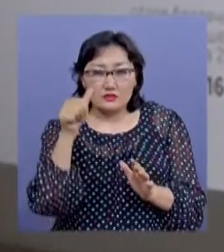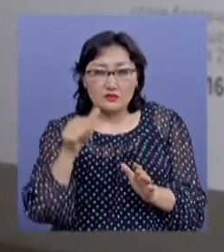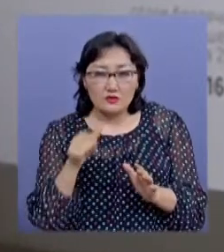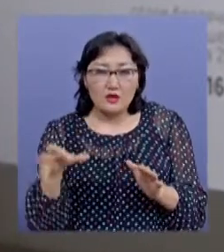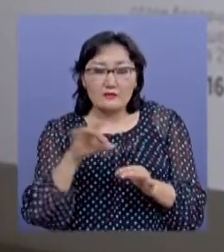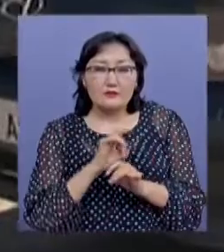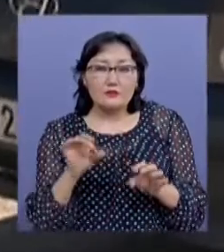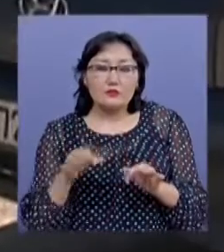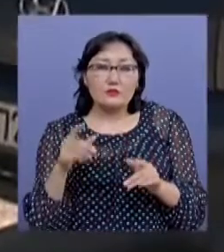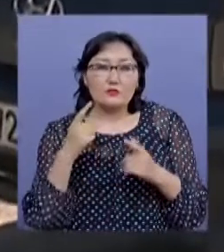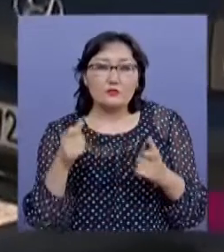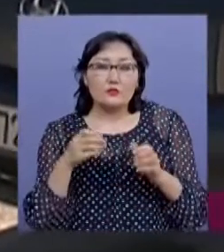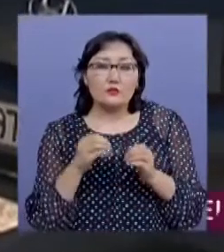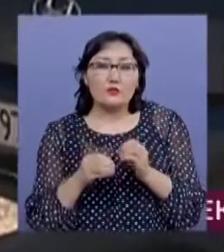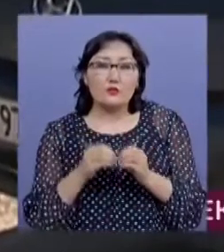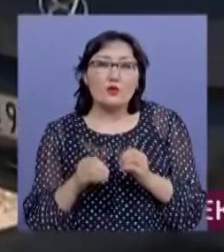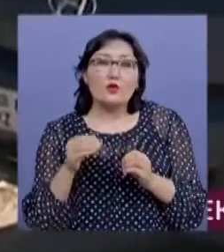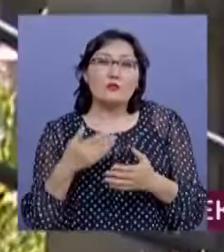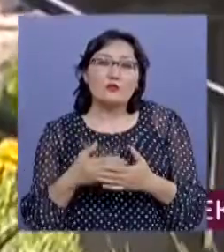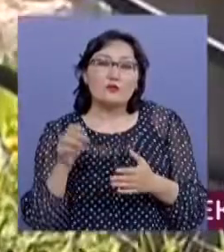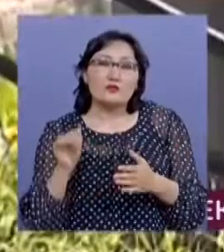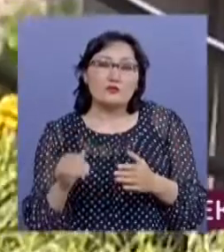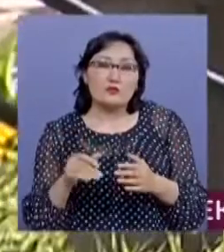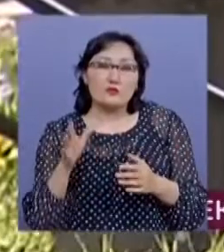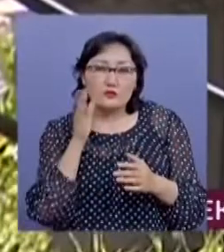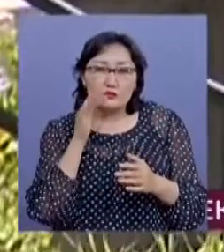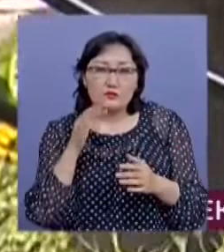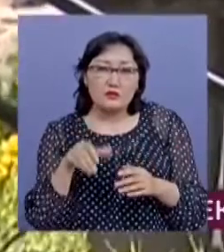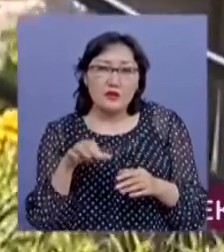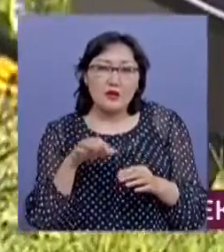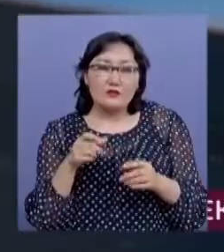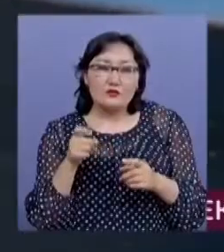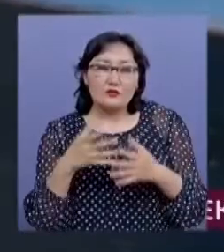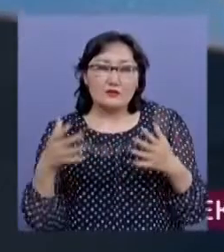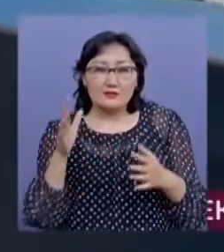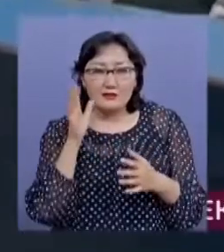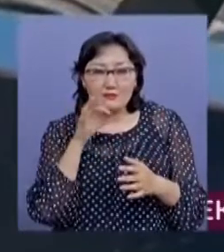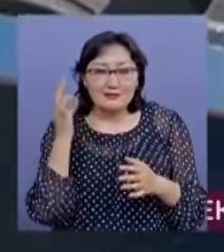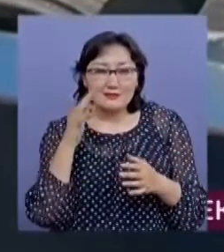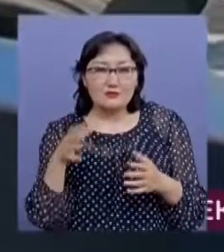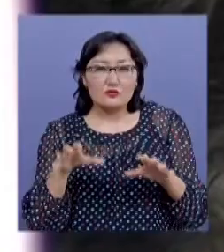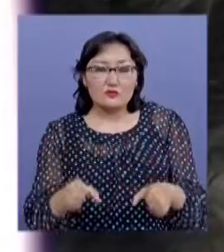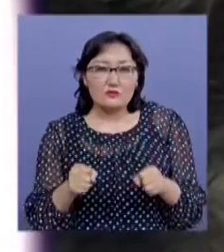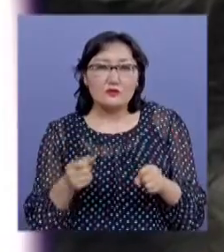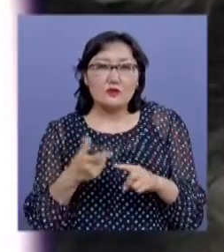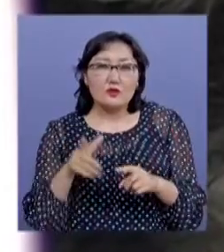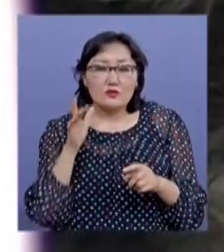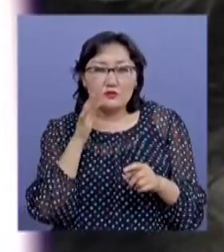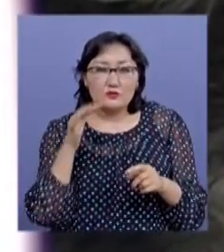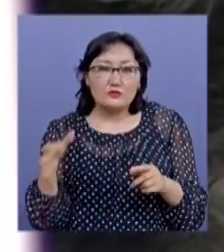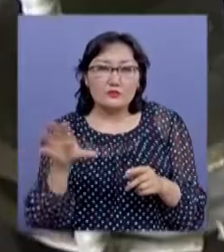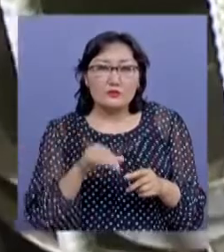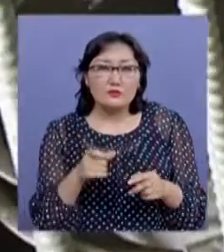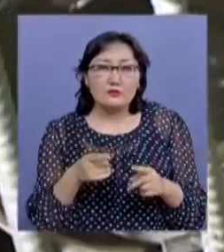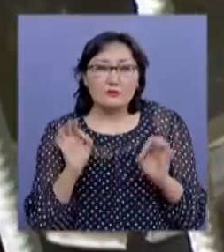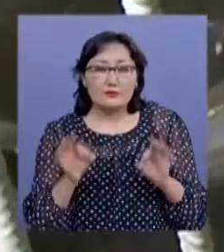тізді. Белгілісі 10 мыңға жуық қаңғыбас ит пен 100-ден астам көше кезген мысық ұсталыпты. Қазір Алматыда иттерді аулау гуманды жолмен жүргізіледі